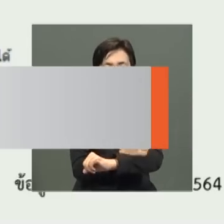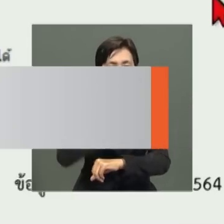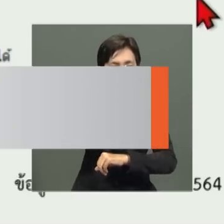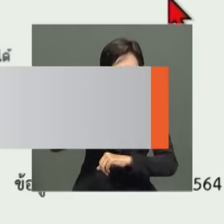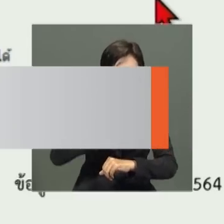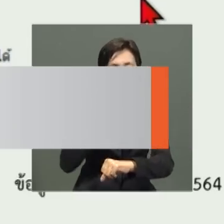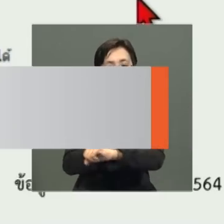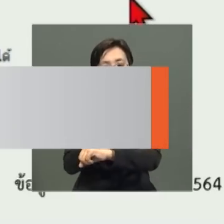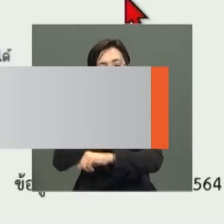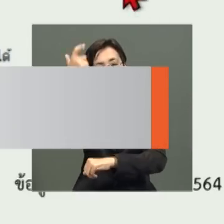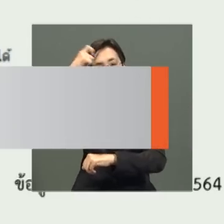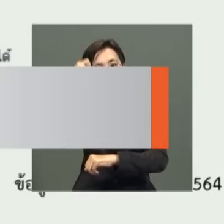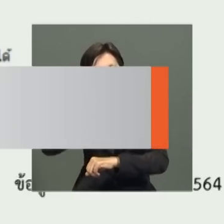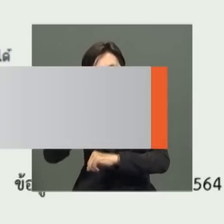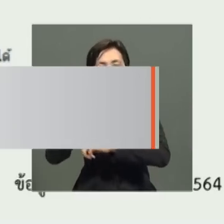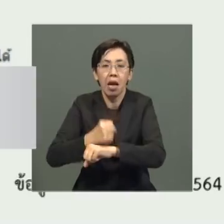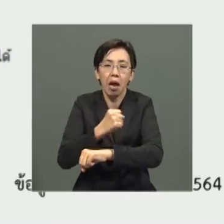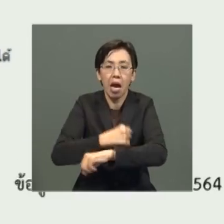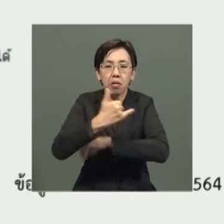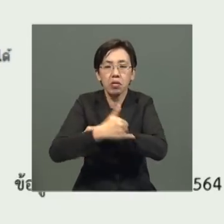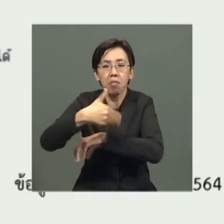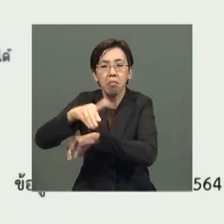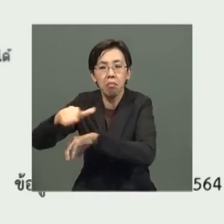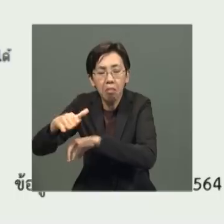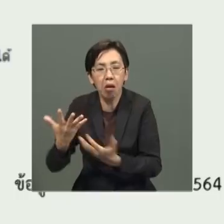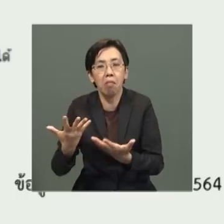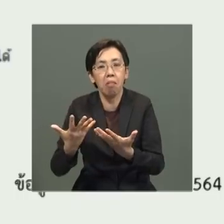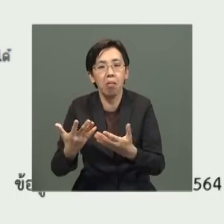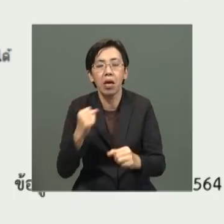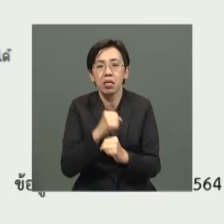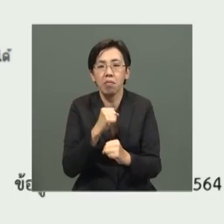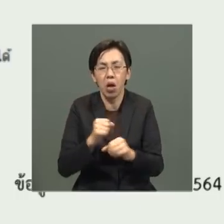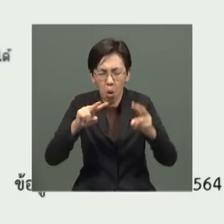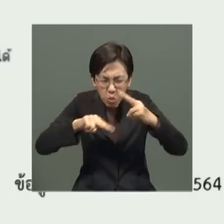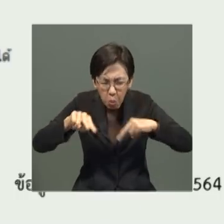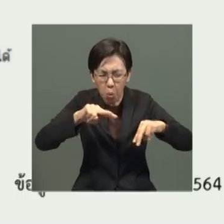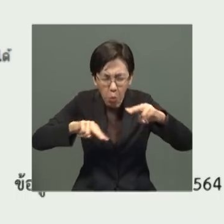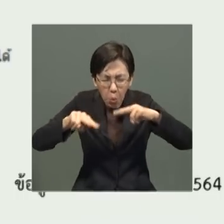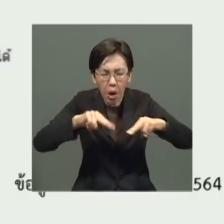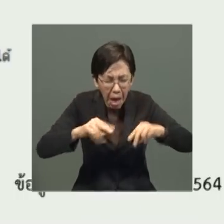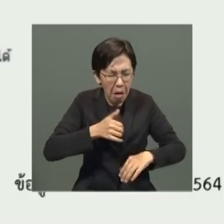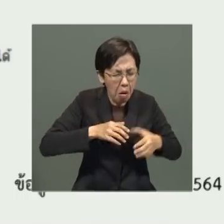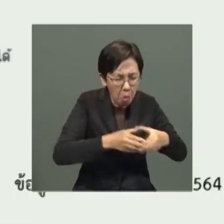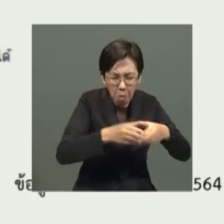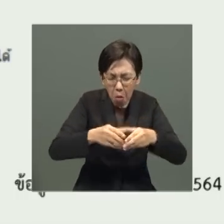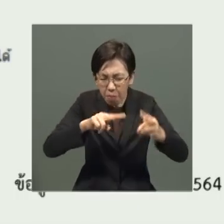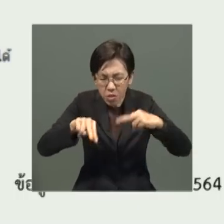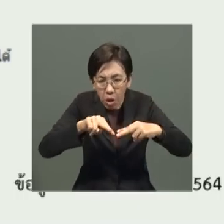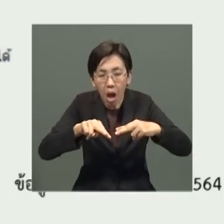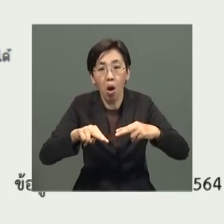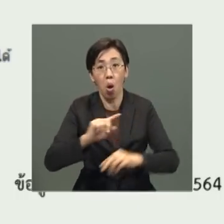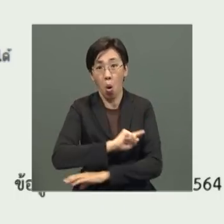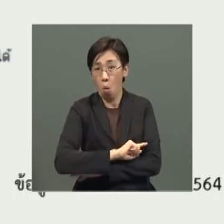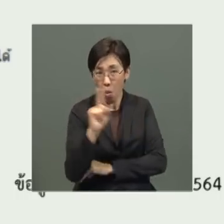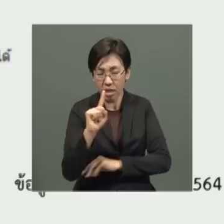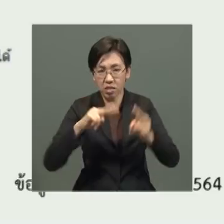ก็มาจากต่างชาติของเราที่เป็นประเทศเพื่อนบ้านเนี่ยตรวจเท่าไหร่ที่จะหมดแล้วครับเพราะฉะนั้นการวางไว้ถึง600โรงงานต่